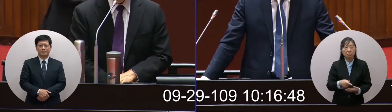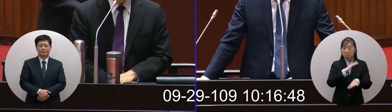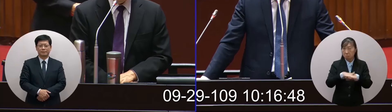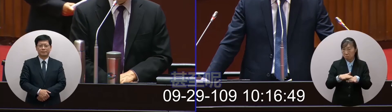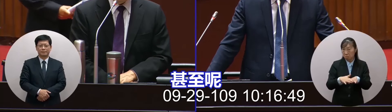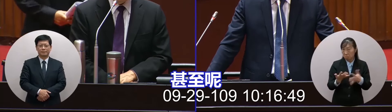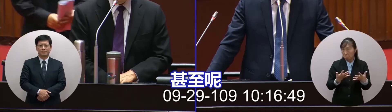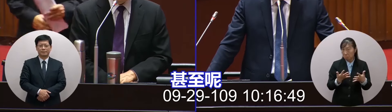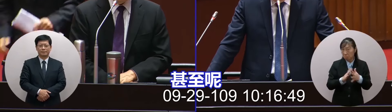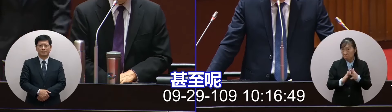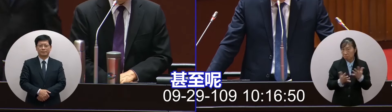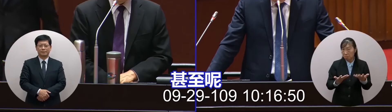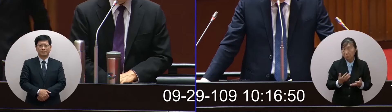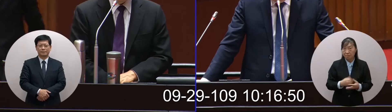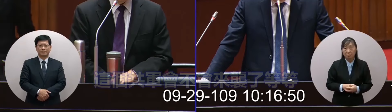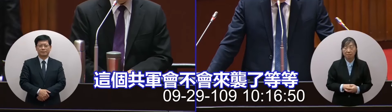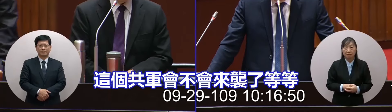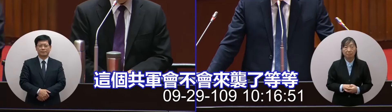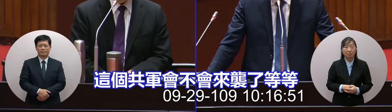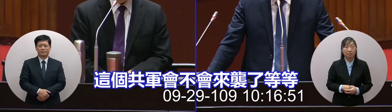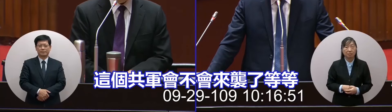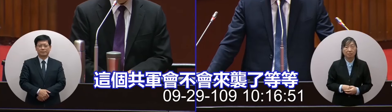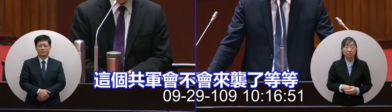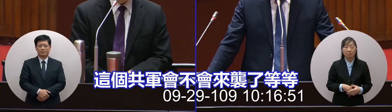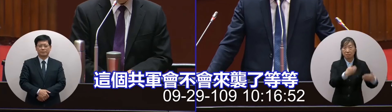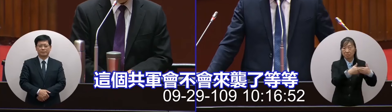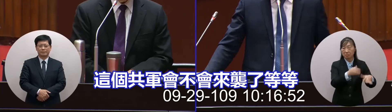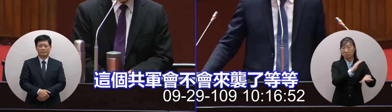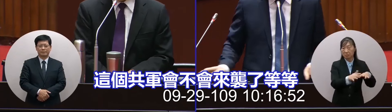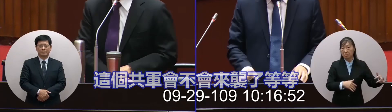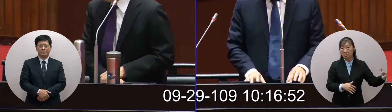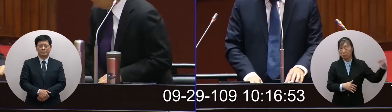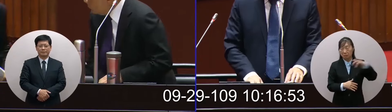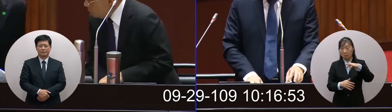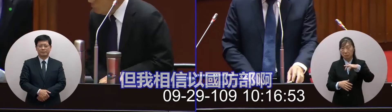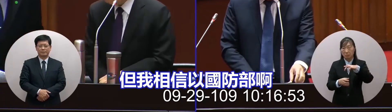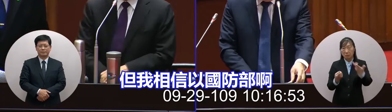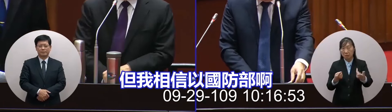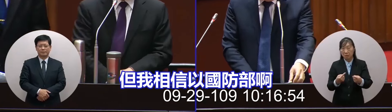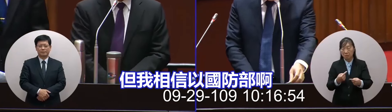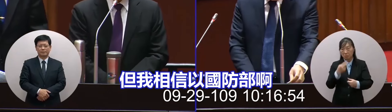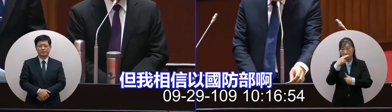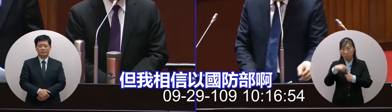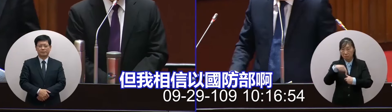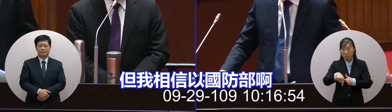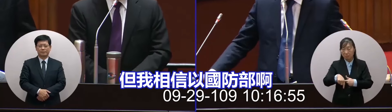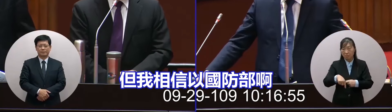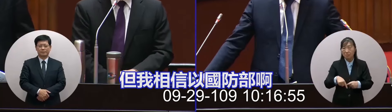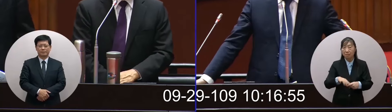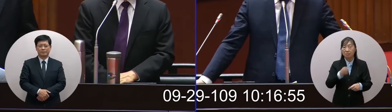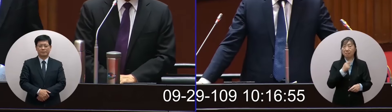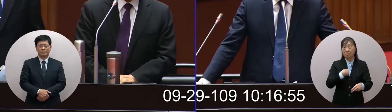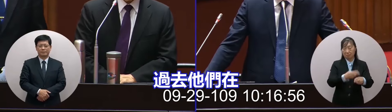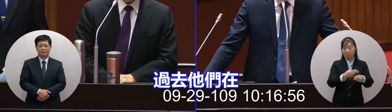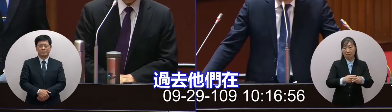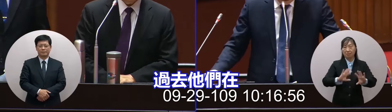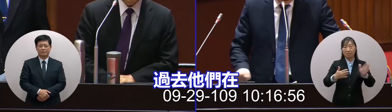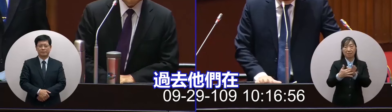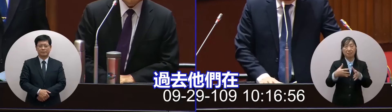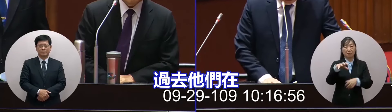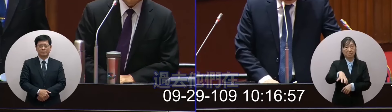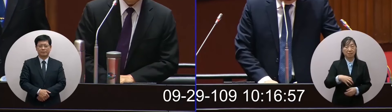打啊、哦？甚至呢，这个共军会不会来袭了、啊、等等的。但我相信呢，以国防部啊，过